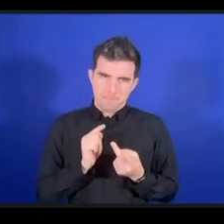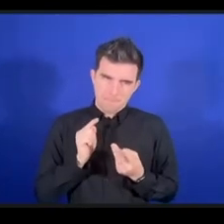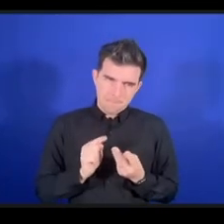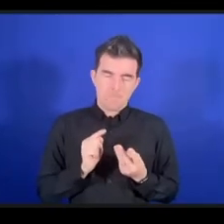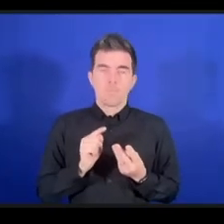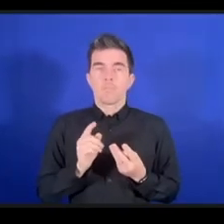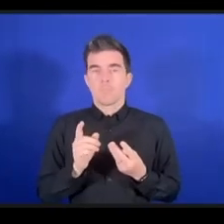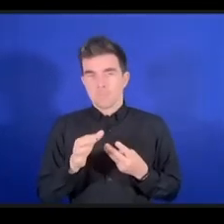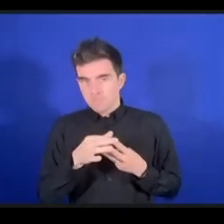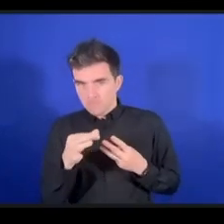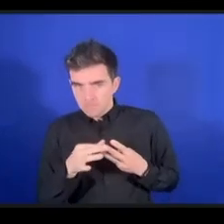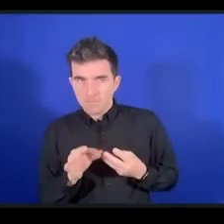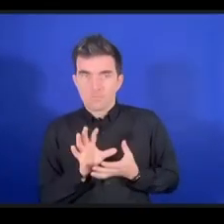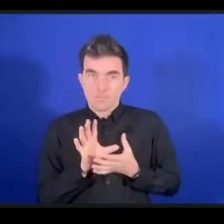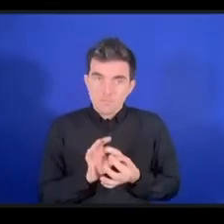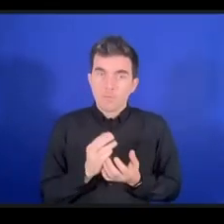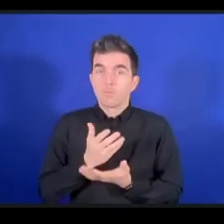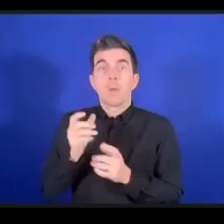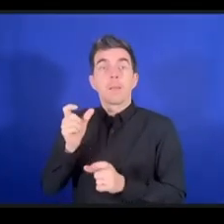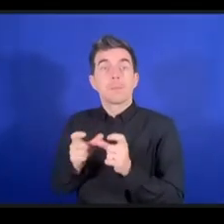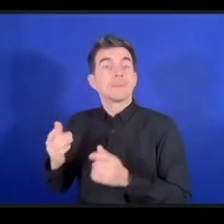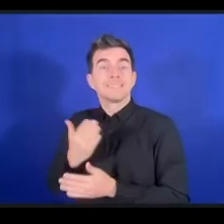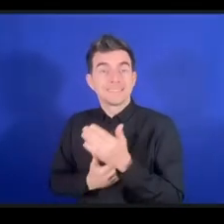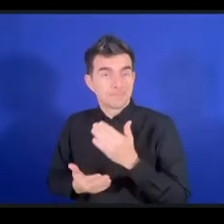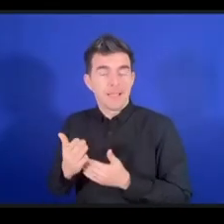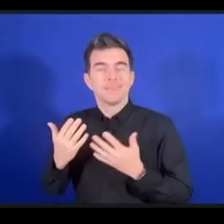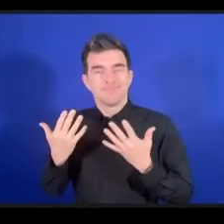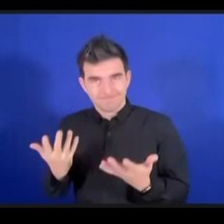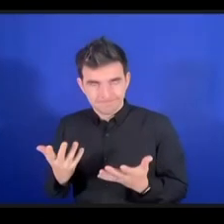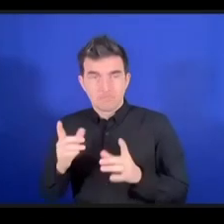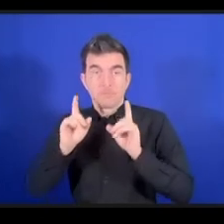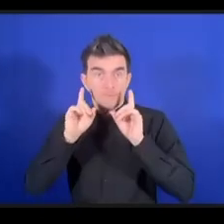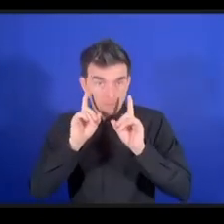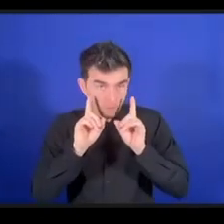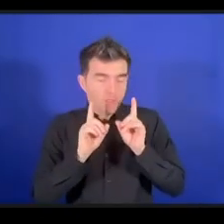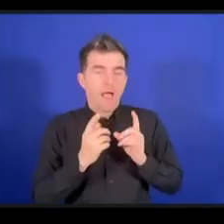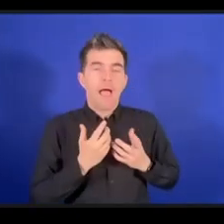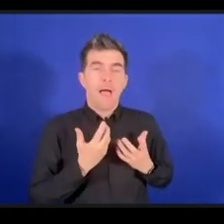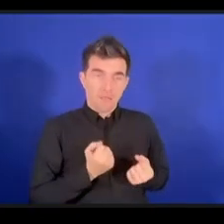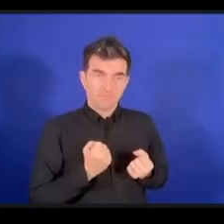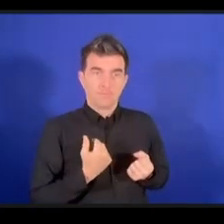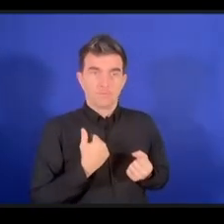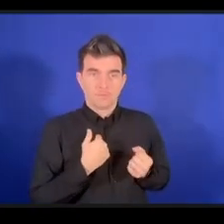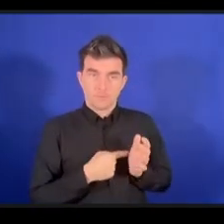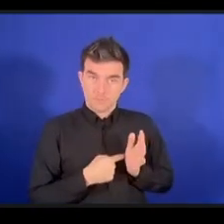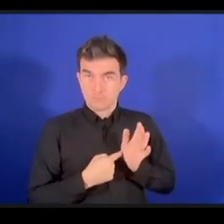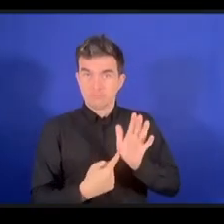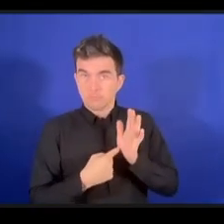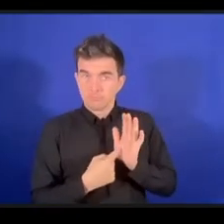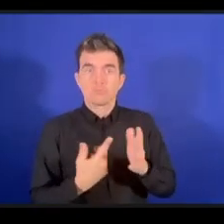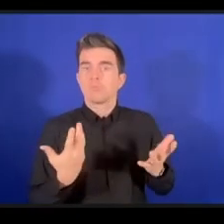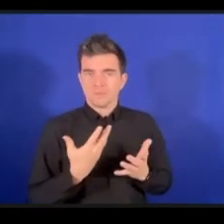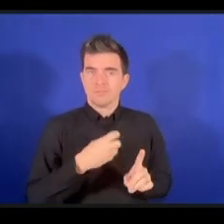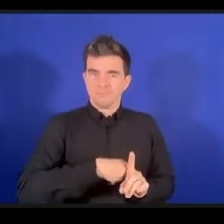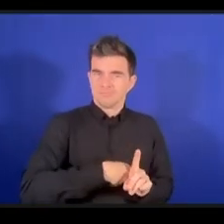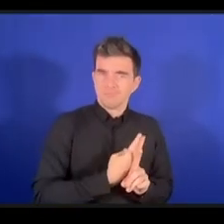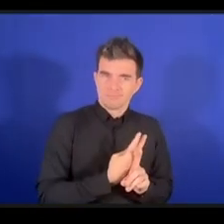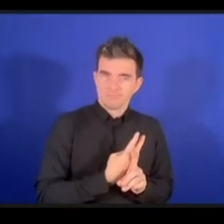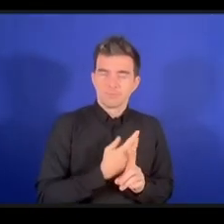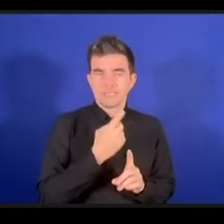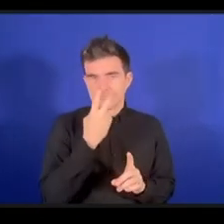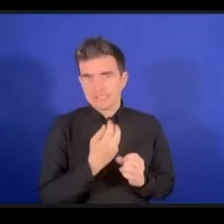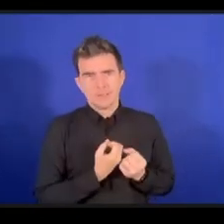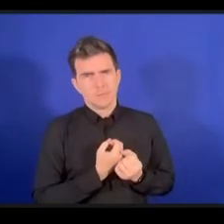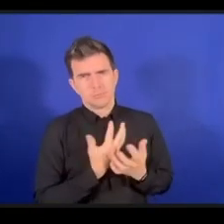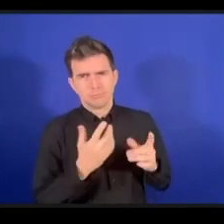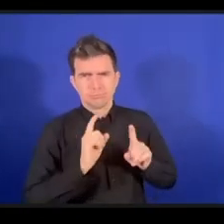执法目标中是有这样的指标的，而且好几个执法目标都有这样的目标，都有具体的指